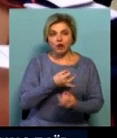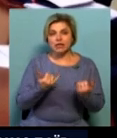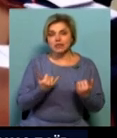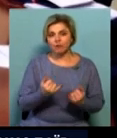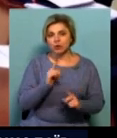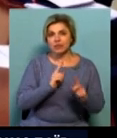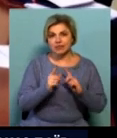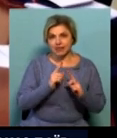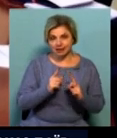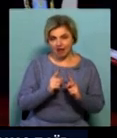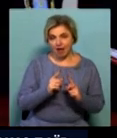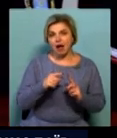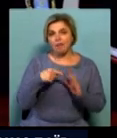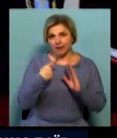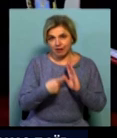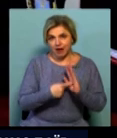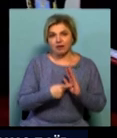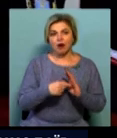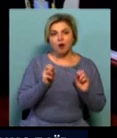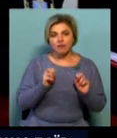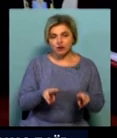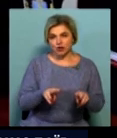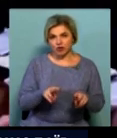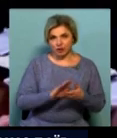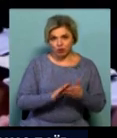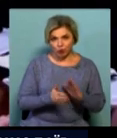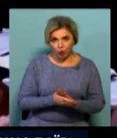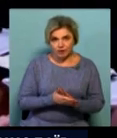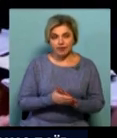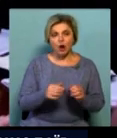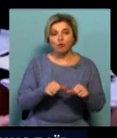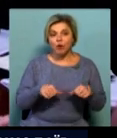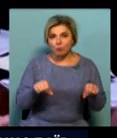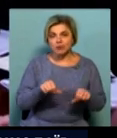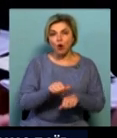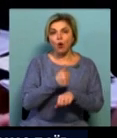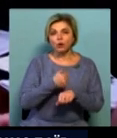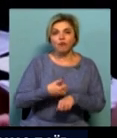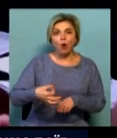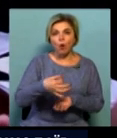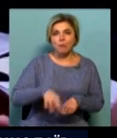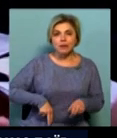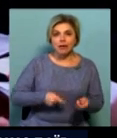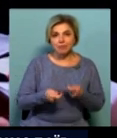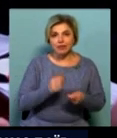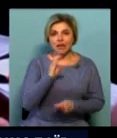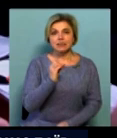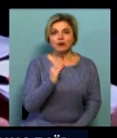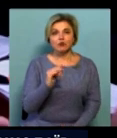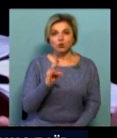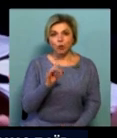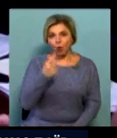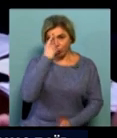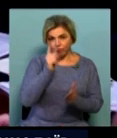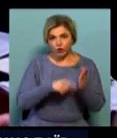комісії з питань техногенно-екологічної безпеки та надзвичайних ситуацій. Голова Миколаївської облдержадміністрації Олексій Савченко запевнив, область